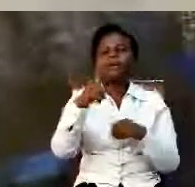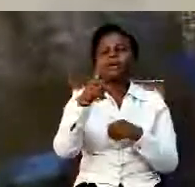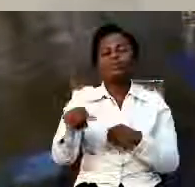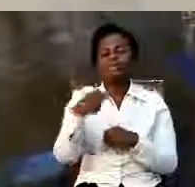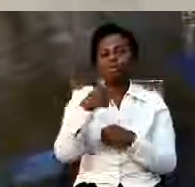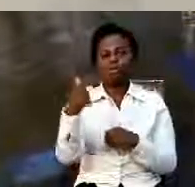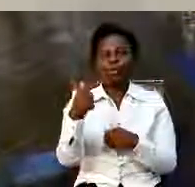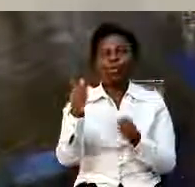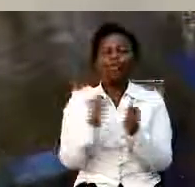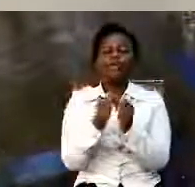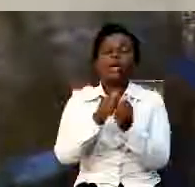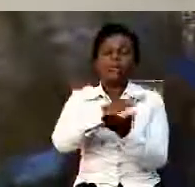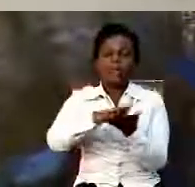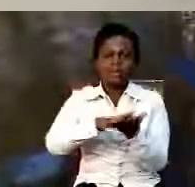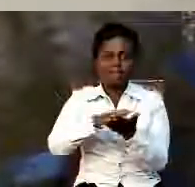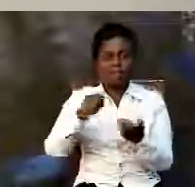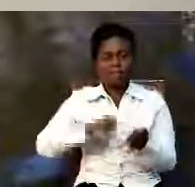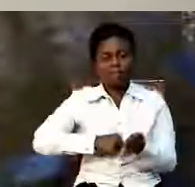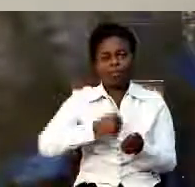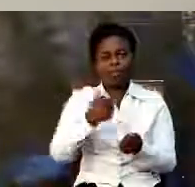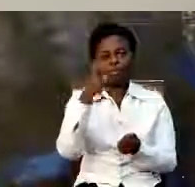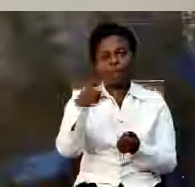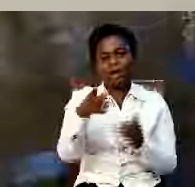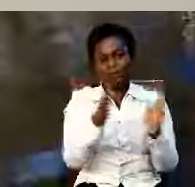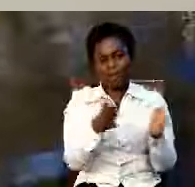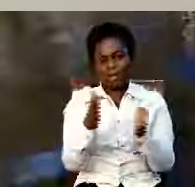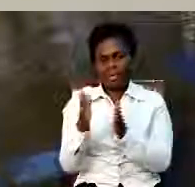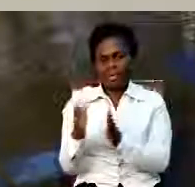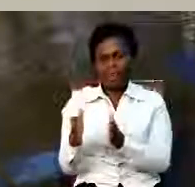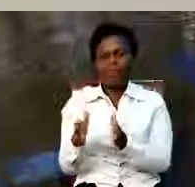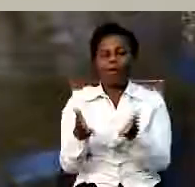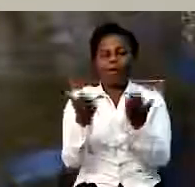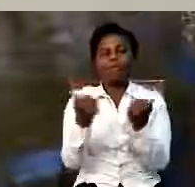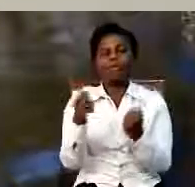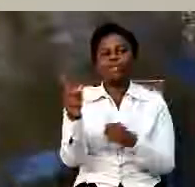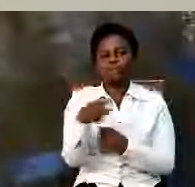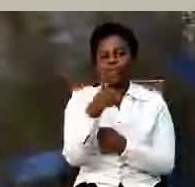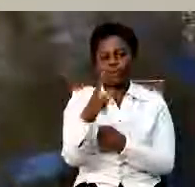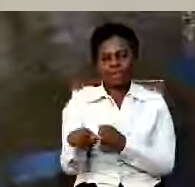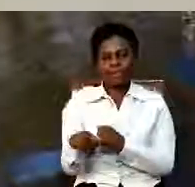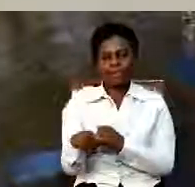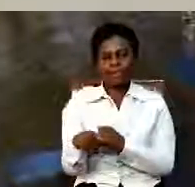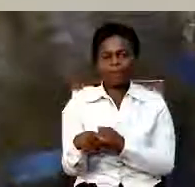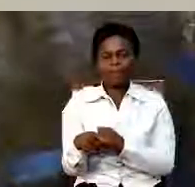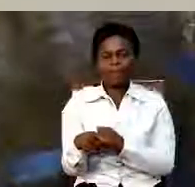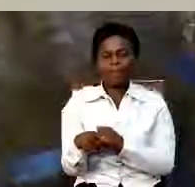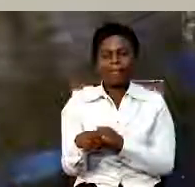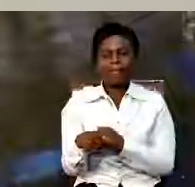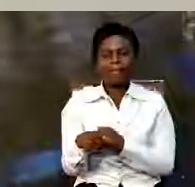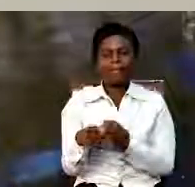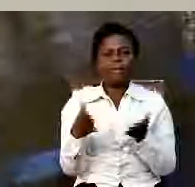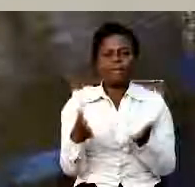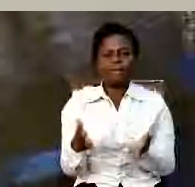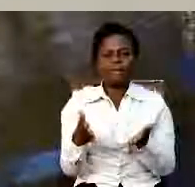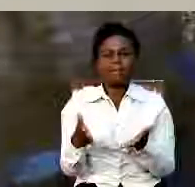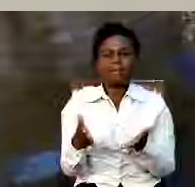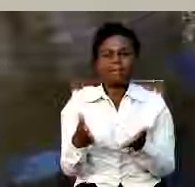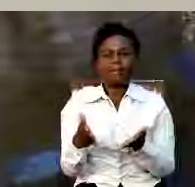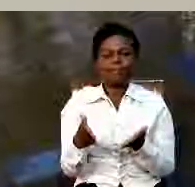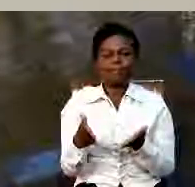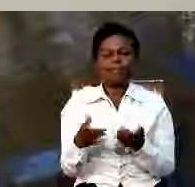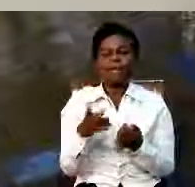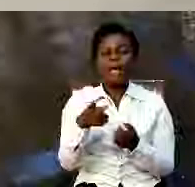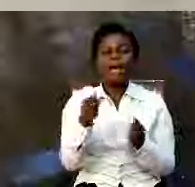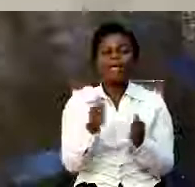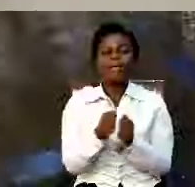cha msingi, mruhusu awe mwanadamu anayeweza kukosea. Sasa hayo ni